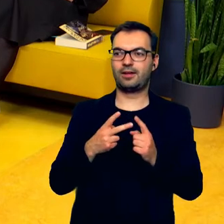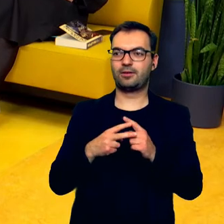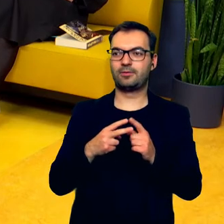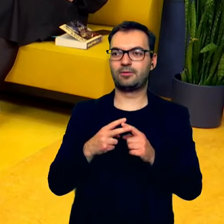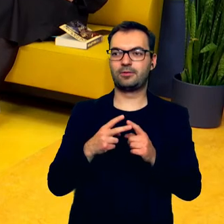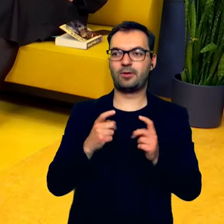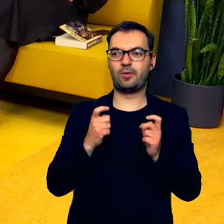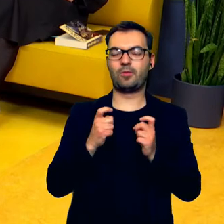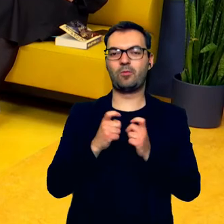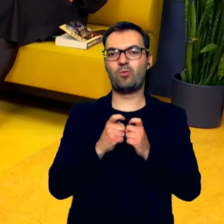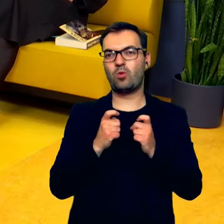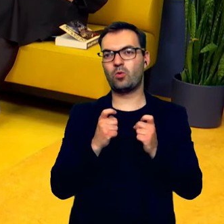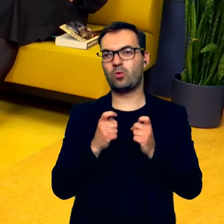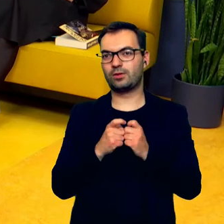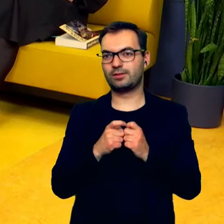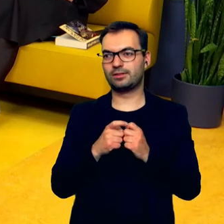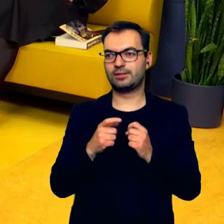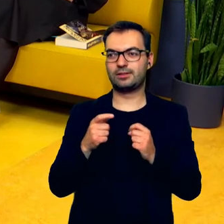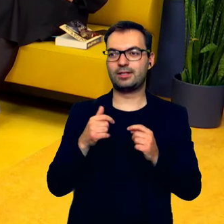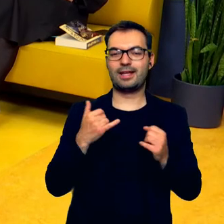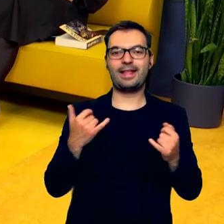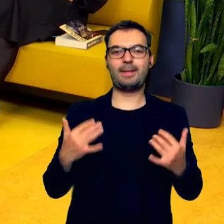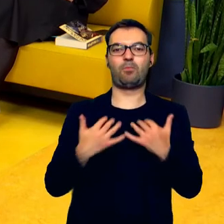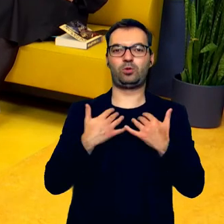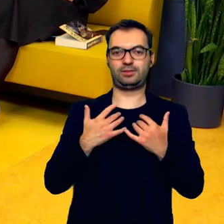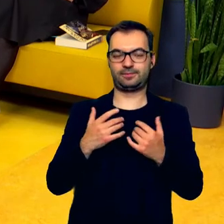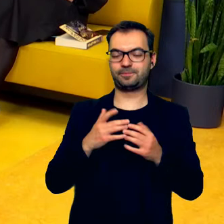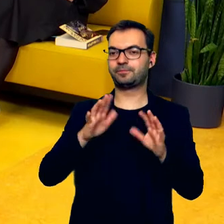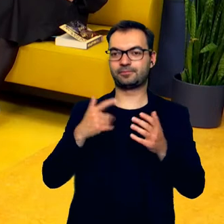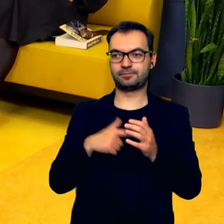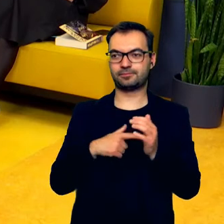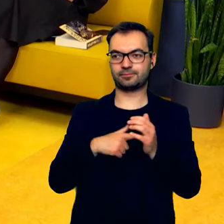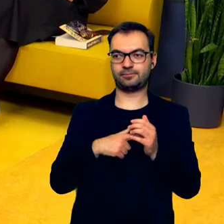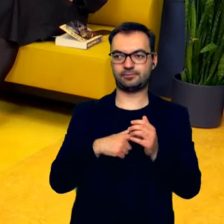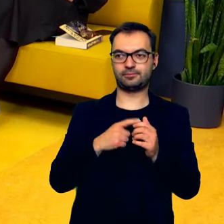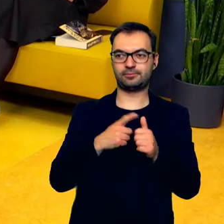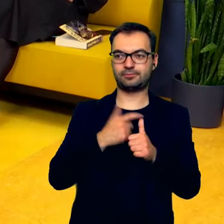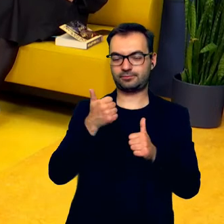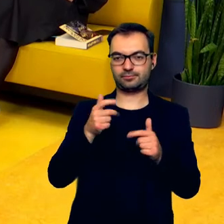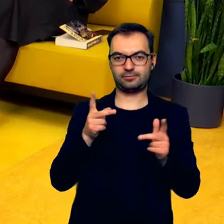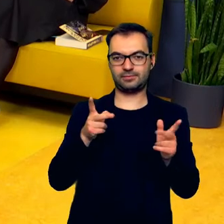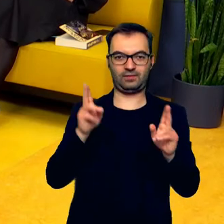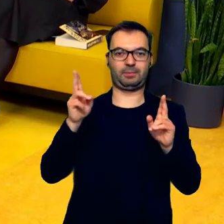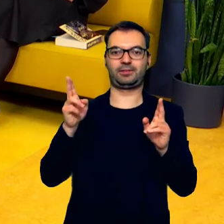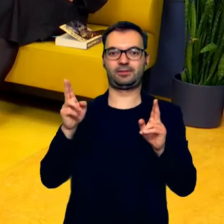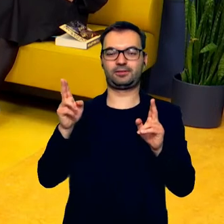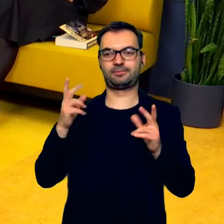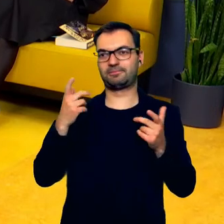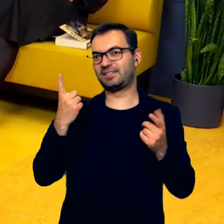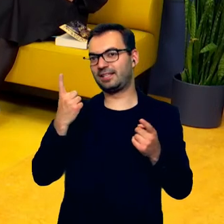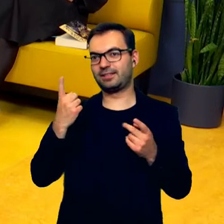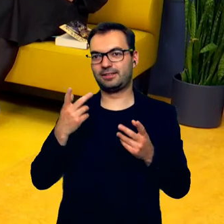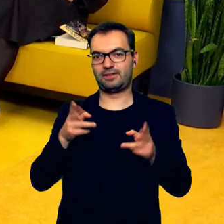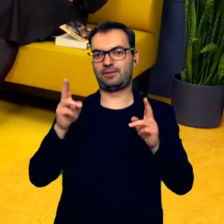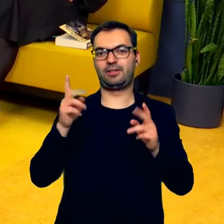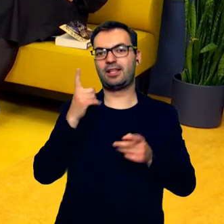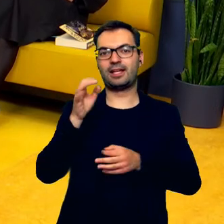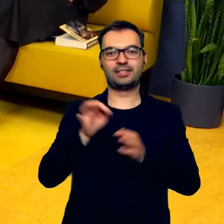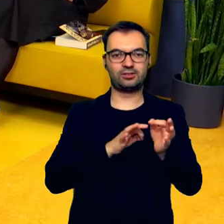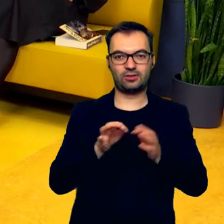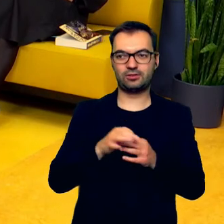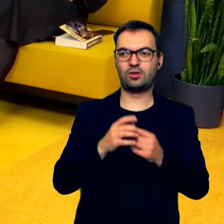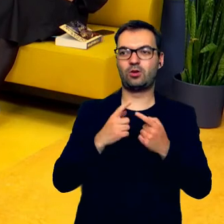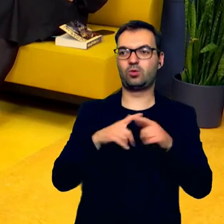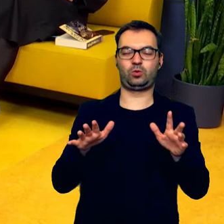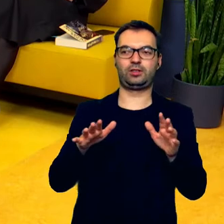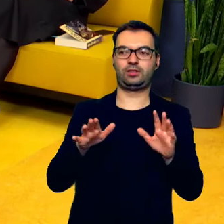punkty, impulsy. Bo mnie najpierw musi być impuls oczywiście, czyli to jest jakaś jedna scena, jakaś jedna opowieść,